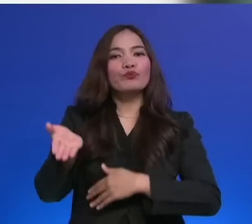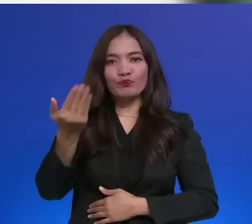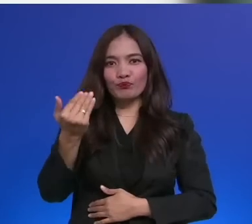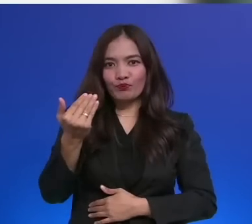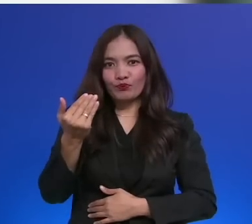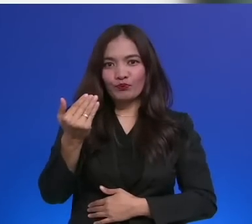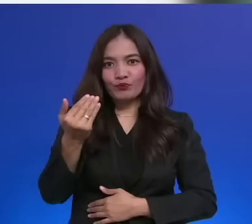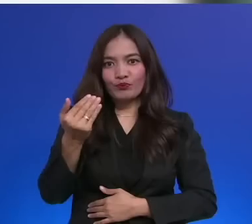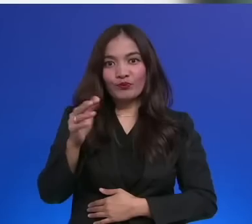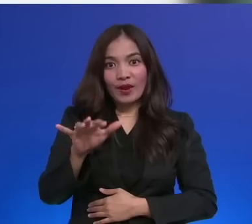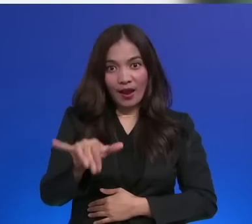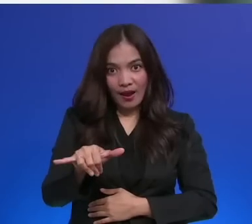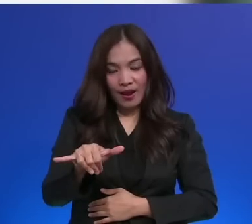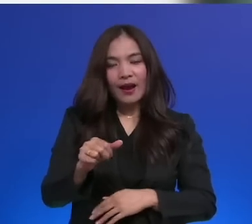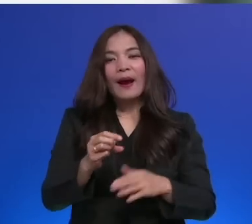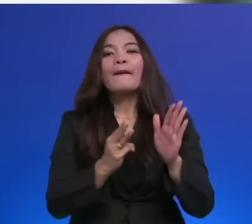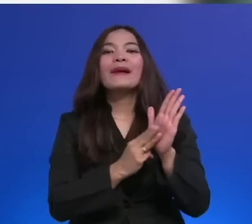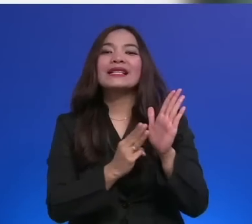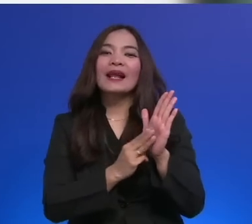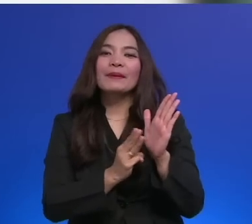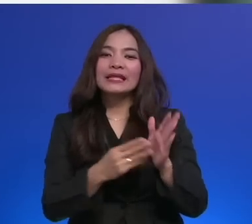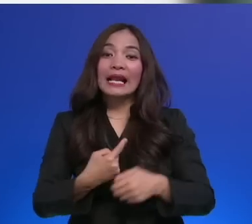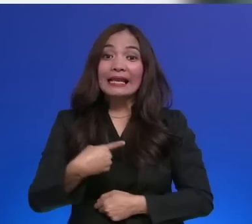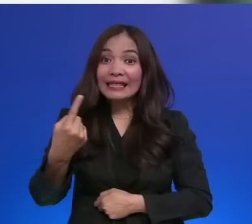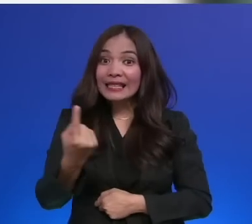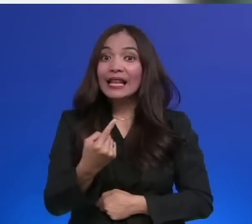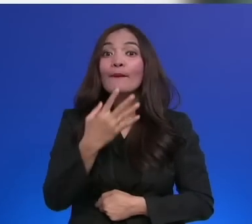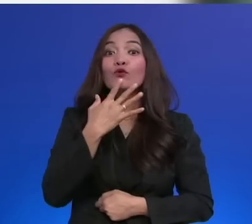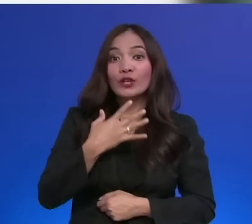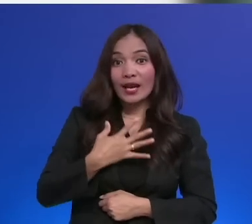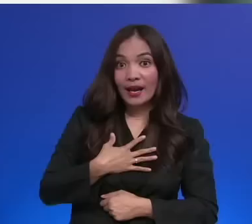Jadi ada persoalan-persoalan yang kita hadapi